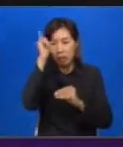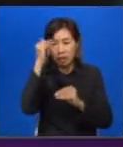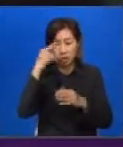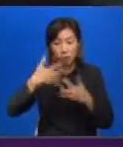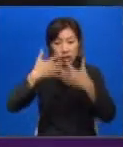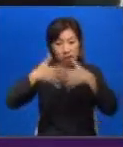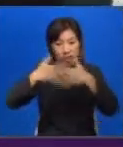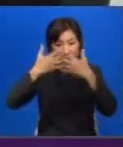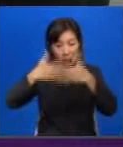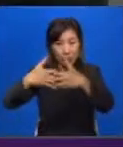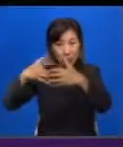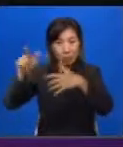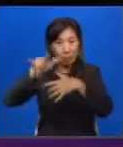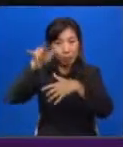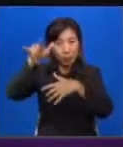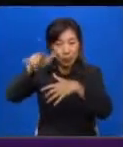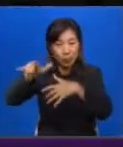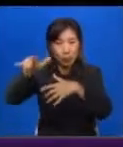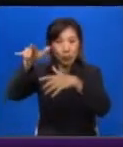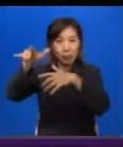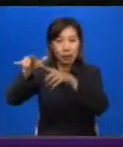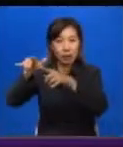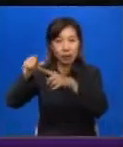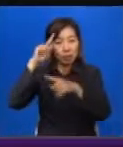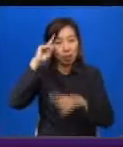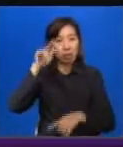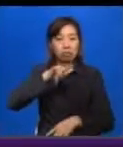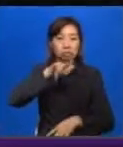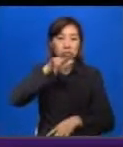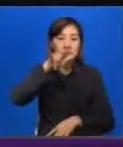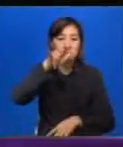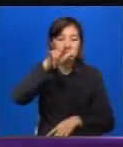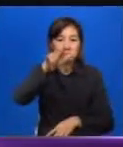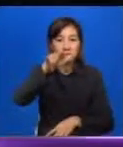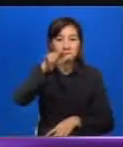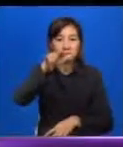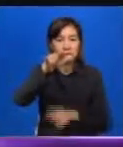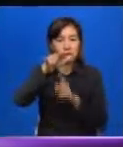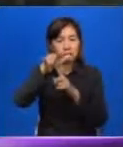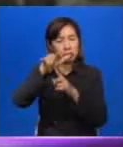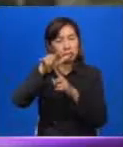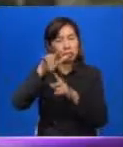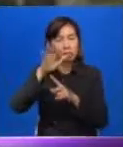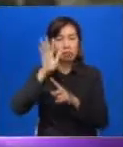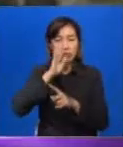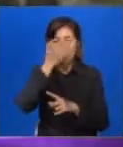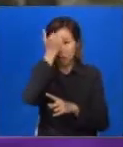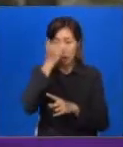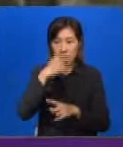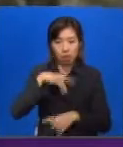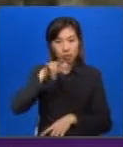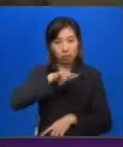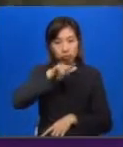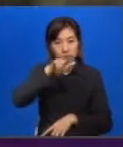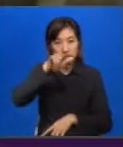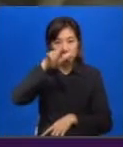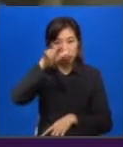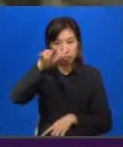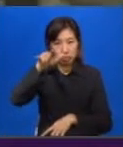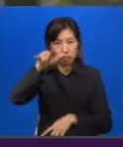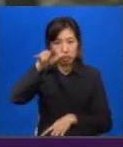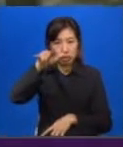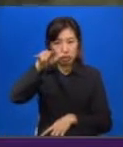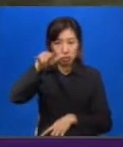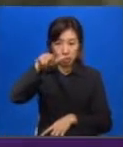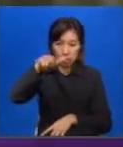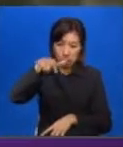ครื่องกรณีเครื่องหยุดกลางอากาศก็ไม่น่าจะเป็นไปได้เช่นกันเพราะหลังจากที่เครื่องหยุดนิ่งด้วยแรงโน้มถ่วงก็จะทำให้หั